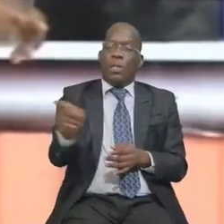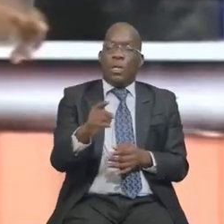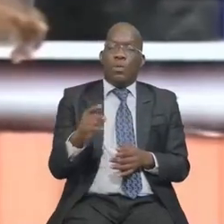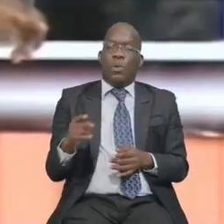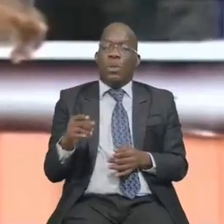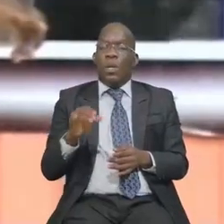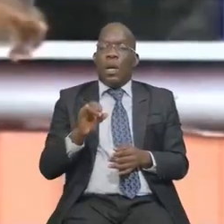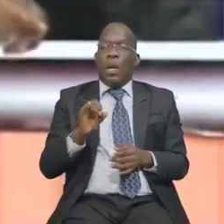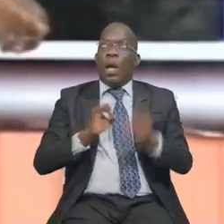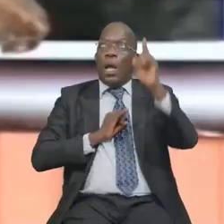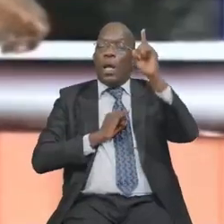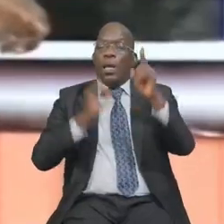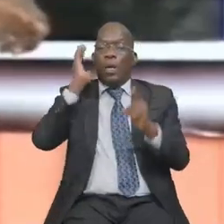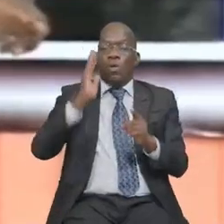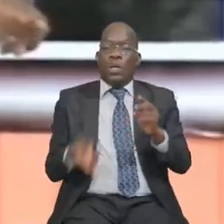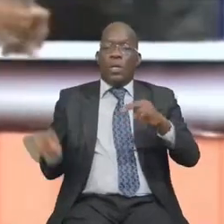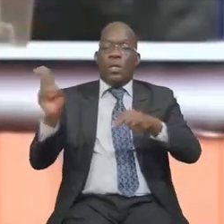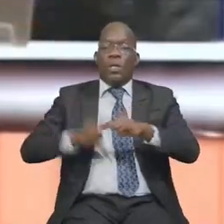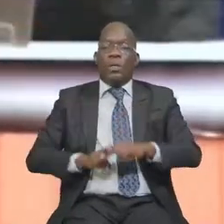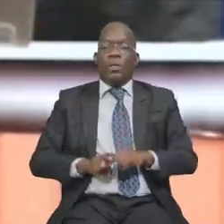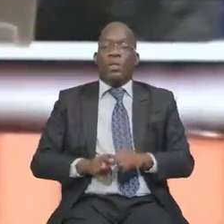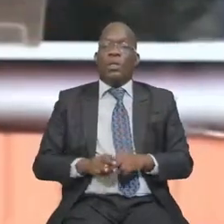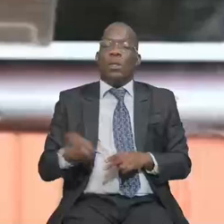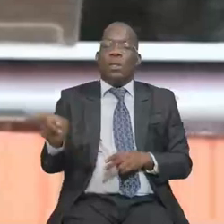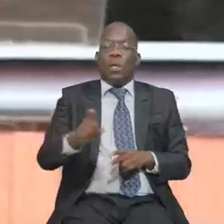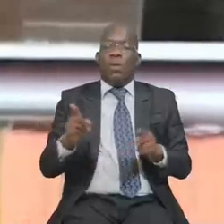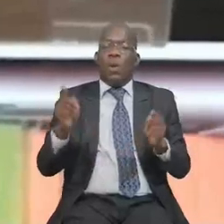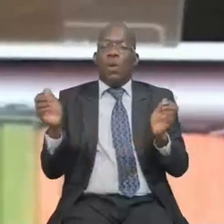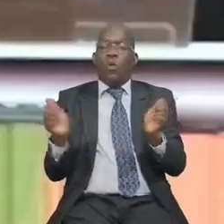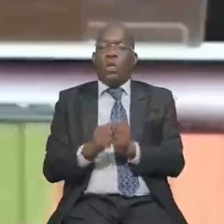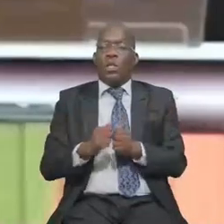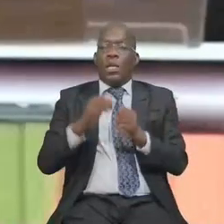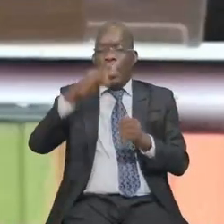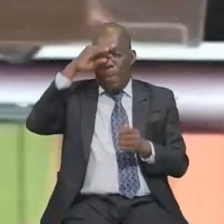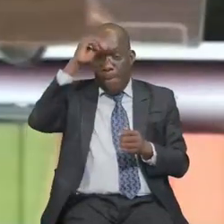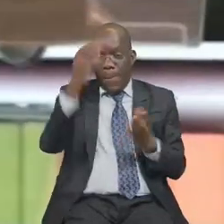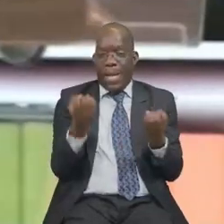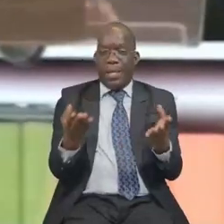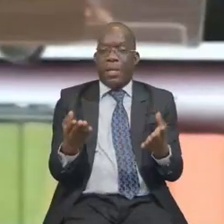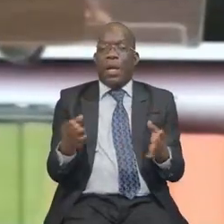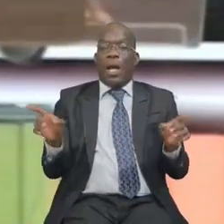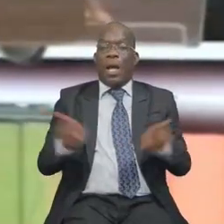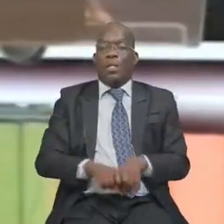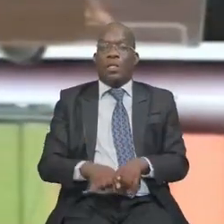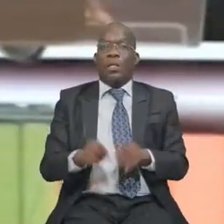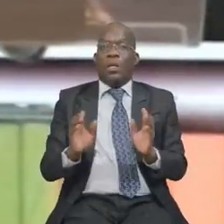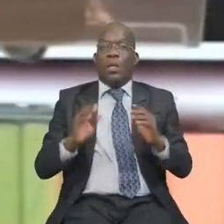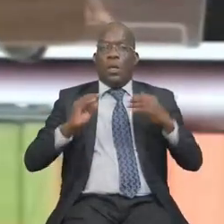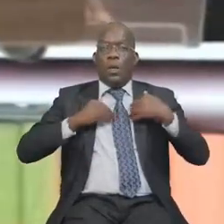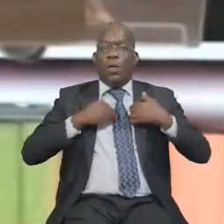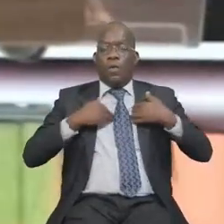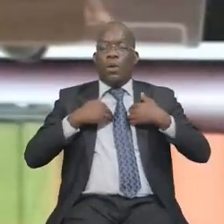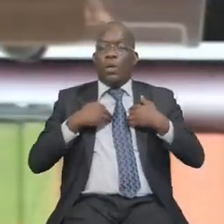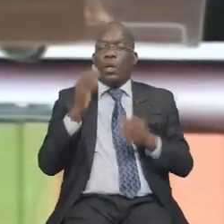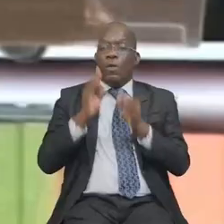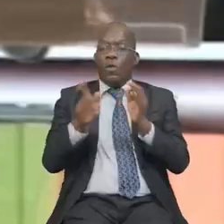hommes comme un troupeau. Maintenant, si tu peux demander, le Seigneur va exaucer ta